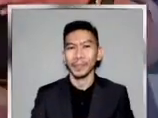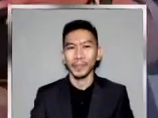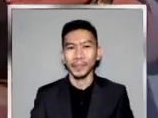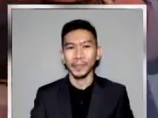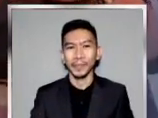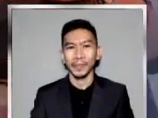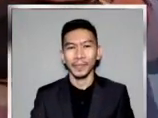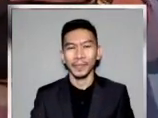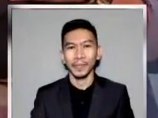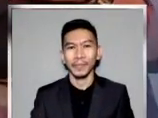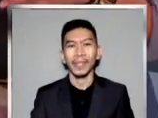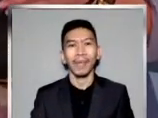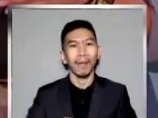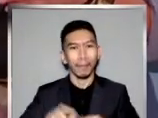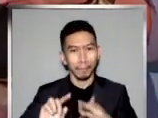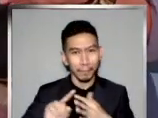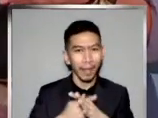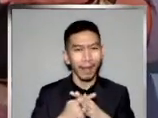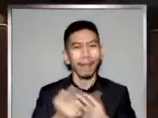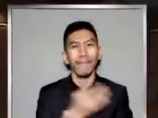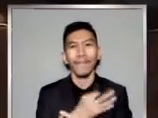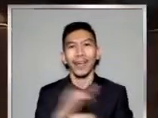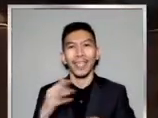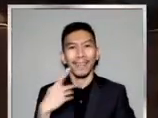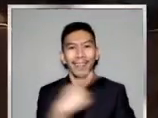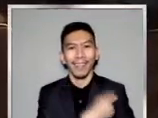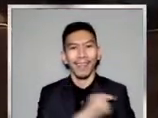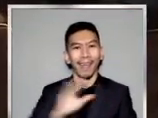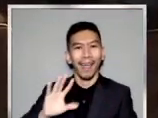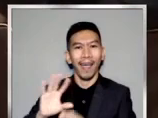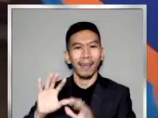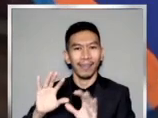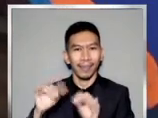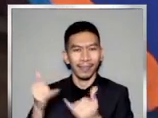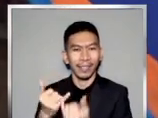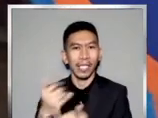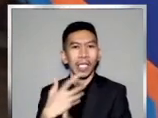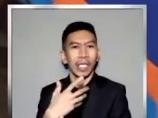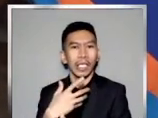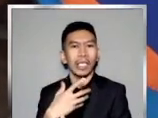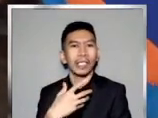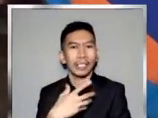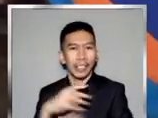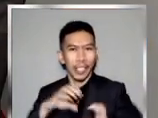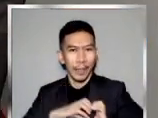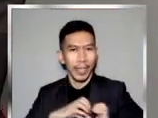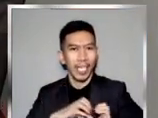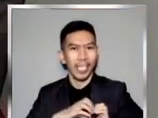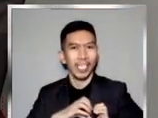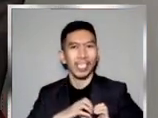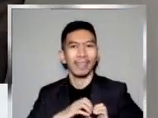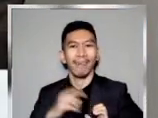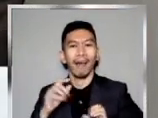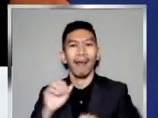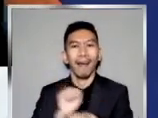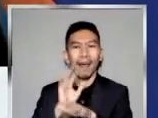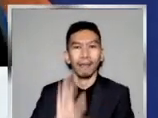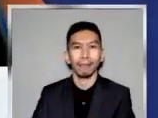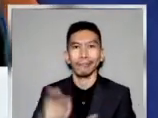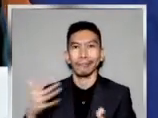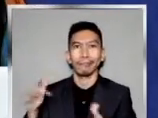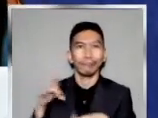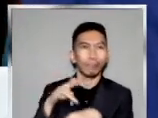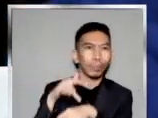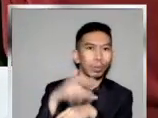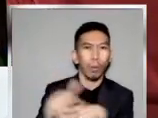Umarangkada na ang libreng bakunahan ng GMA Network para sa mga empleyado nito. Maagang dumating sa Soler Theater sa Paranaque ang